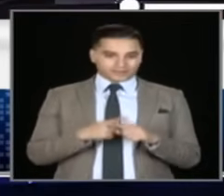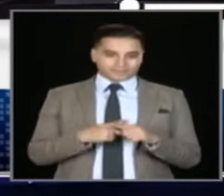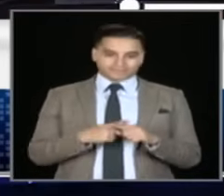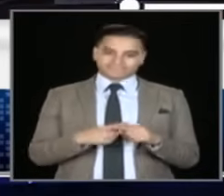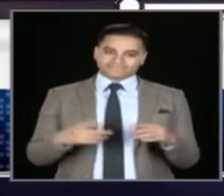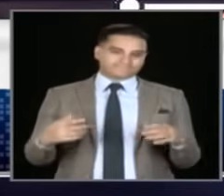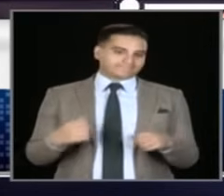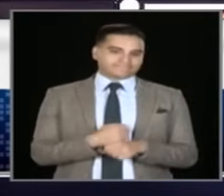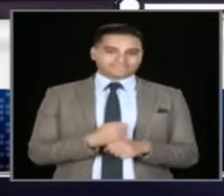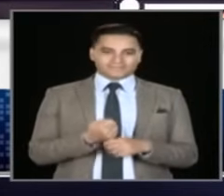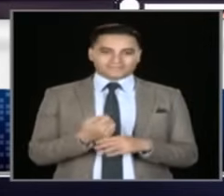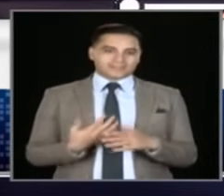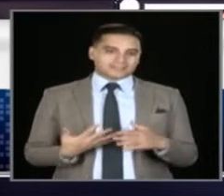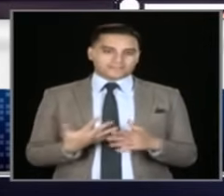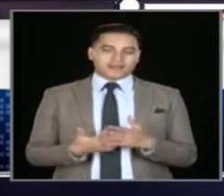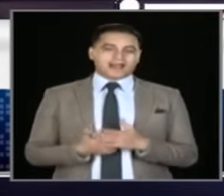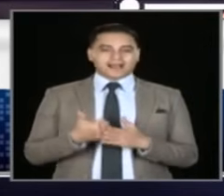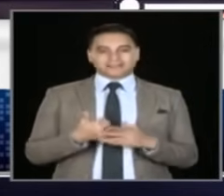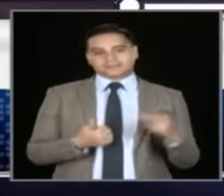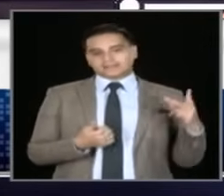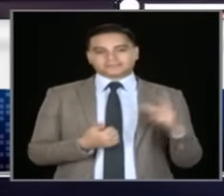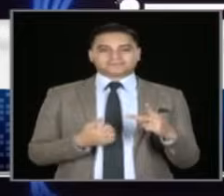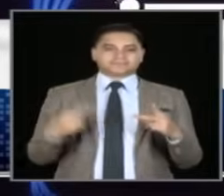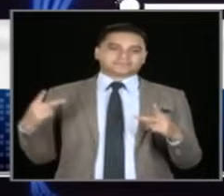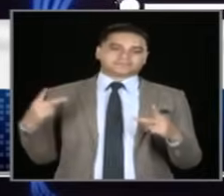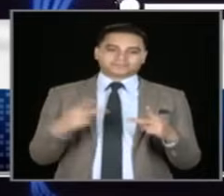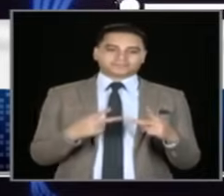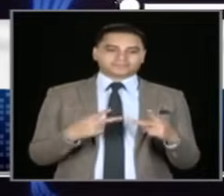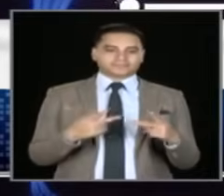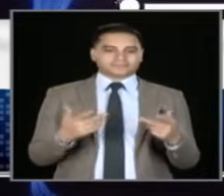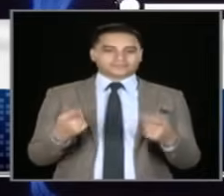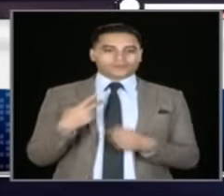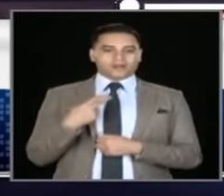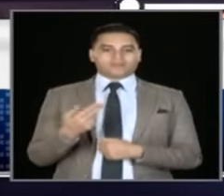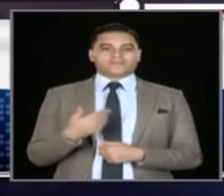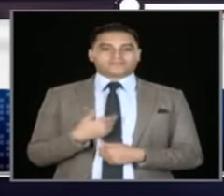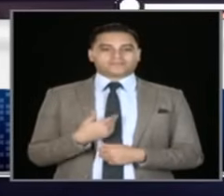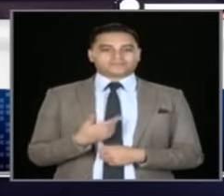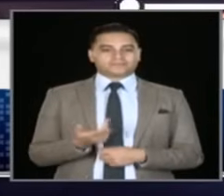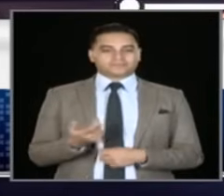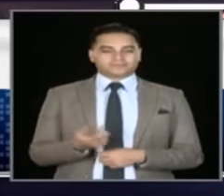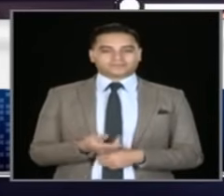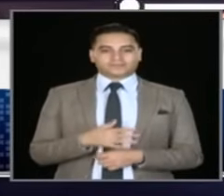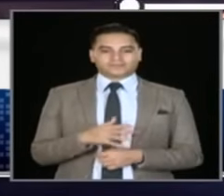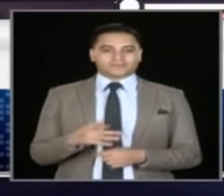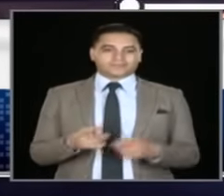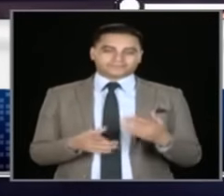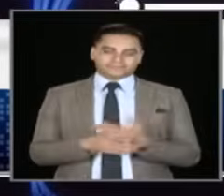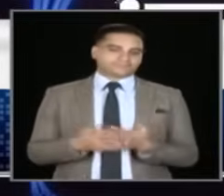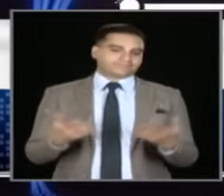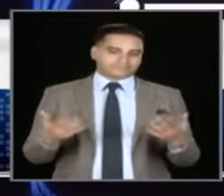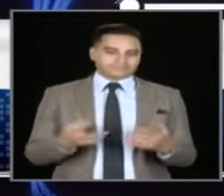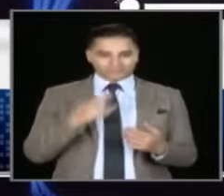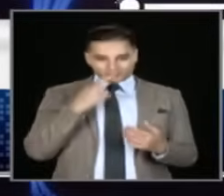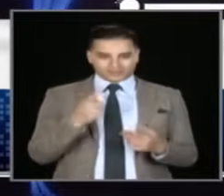برضو ناقص 5 احسن من زائد 10. لا ده هو خطفها مني. من خطفها منكم كلكم. ايوه كنت هقول